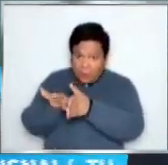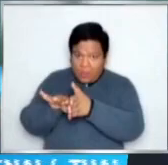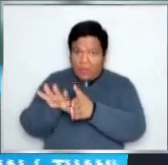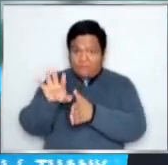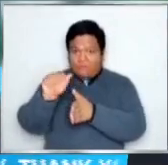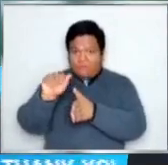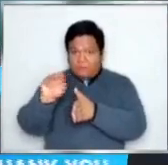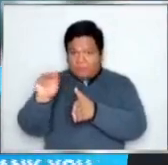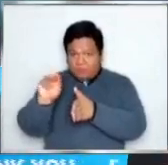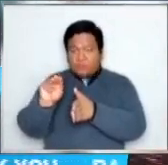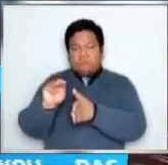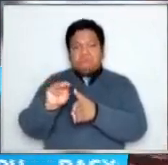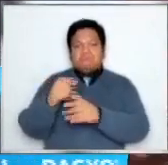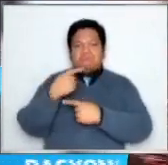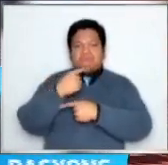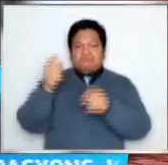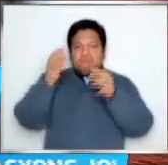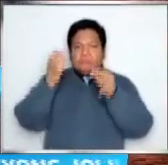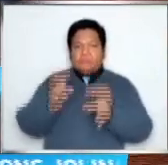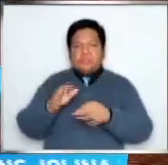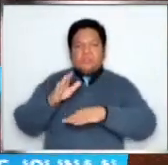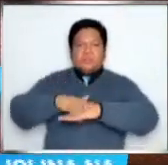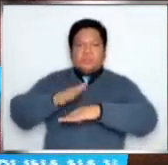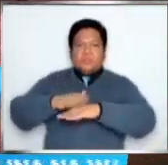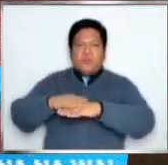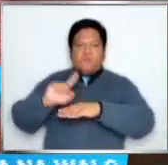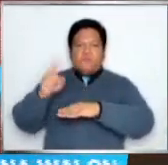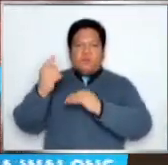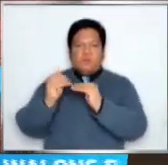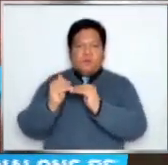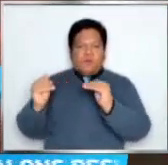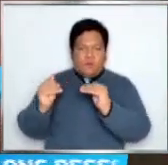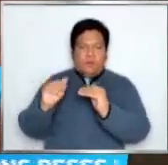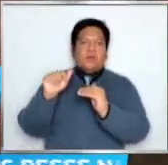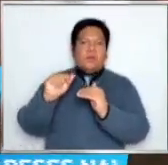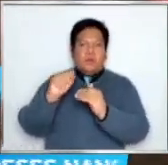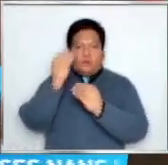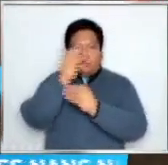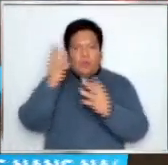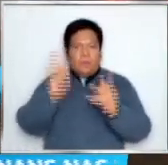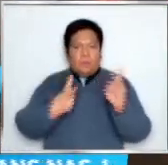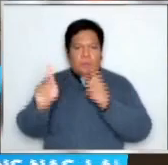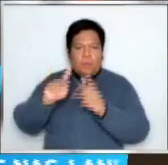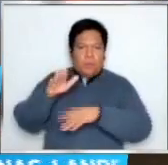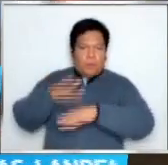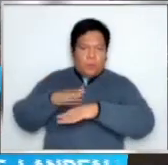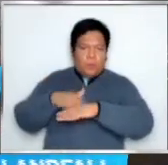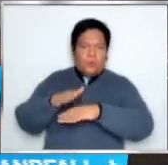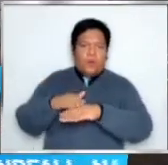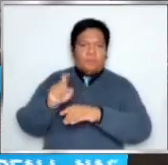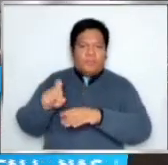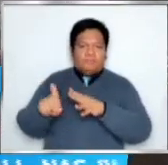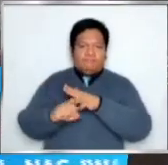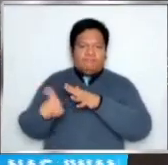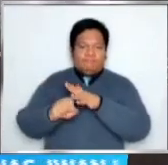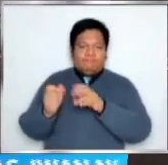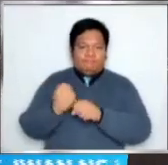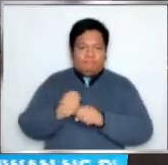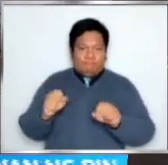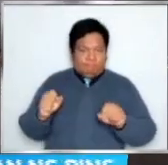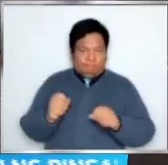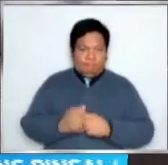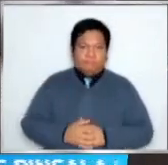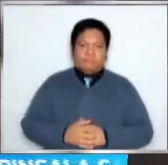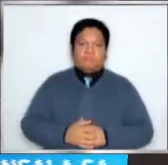na ng lokal na pamahalaan ang unang alarma, hudyat para bigyan ng babala ang ilang residente malapit sa ilog na lumikas na. James Agustin,